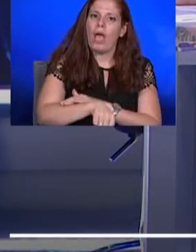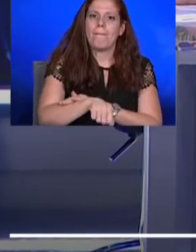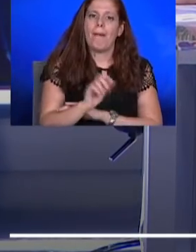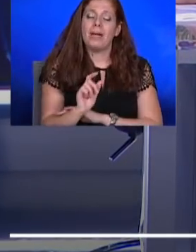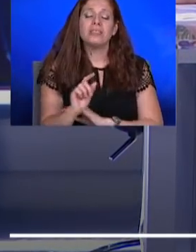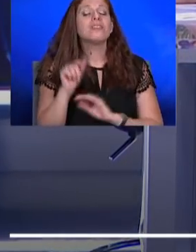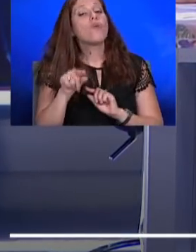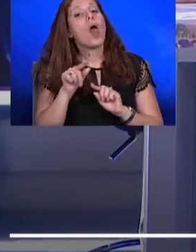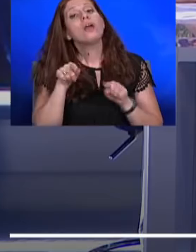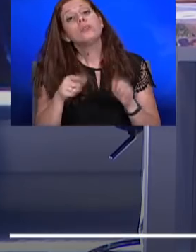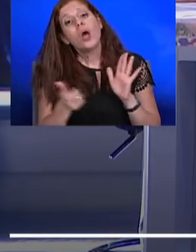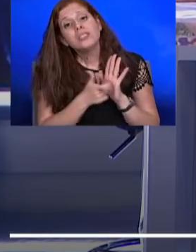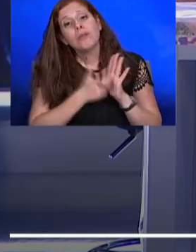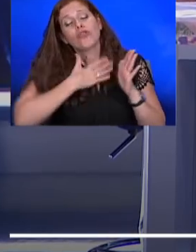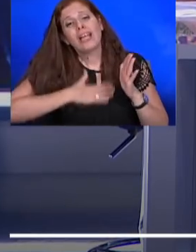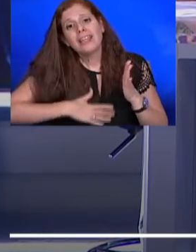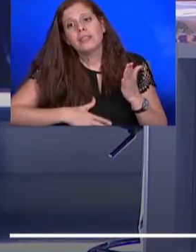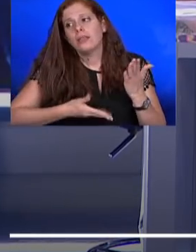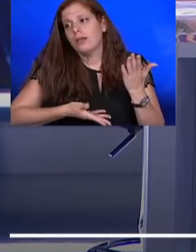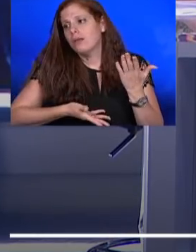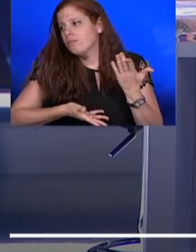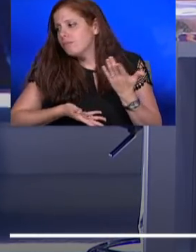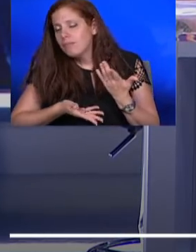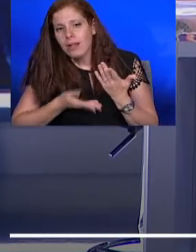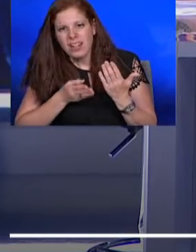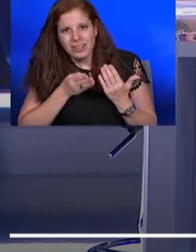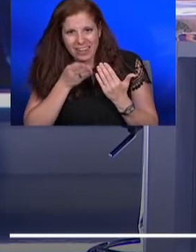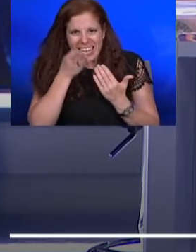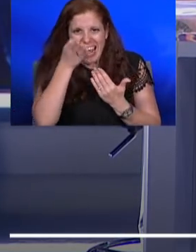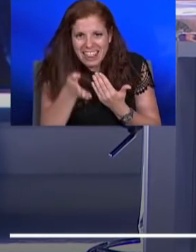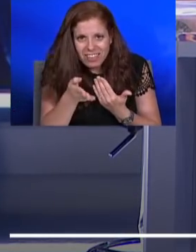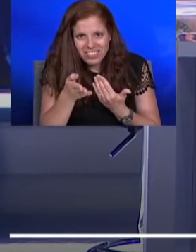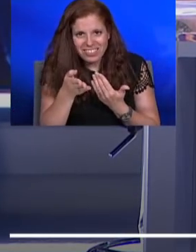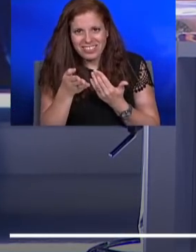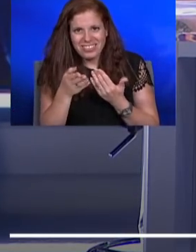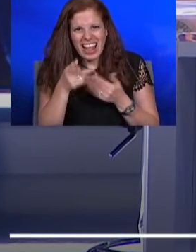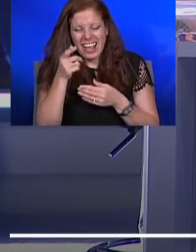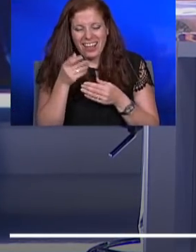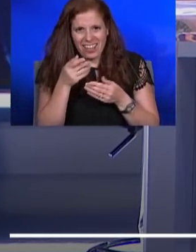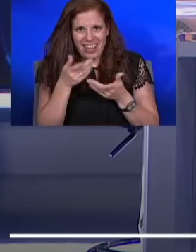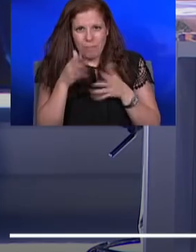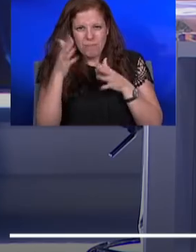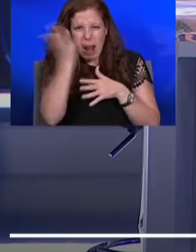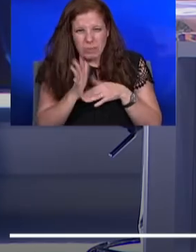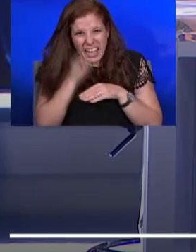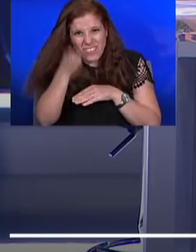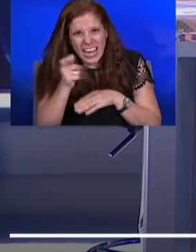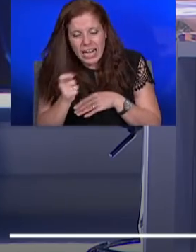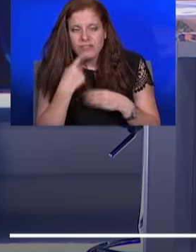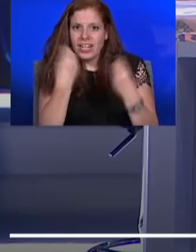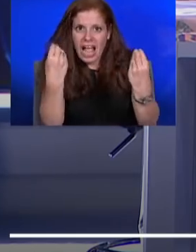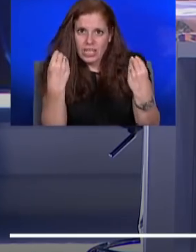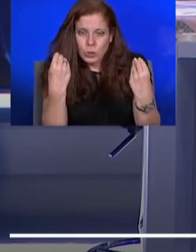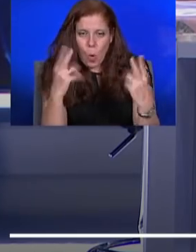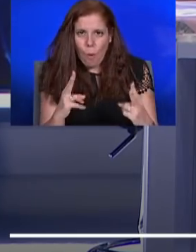לצאת להיכנס לתוך המסך ולהגיע למשכן הכנסת היום, ולהגיד להם, כאילו, עצרו רגע, אתם מבינים